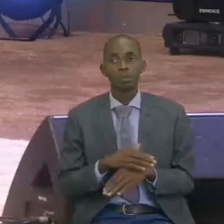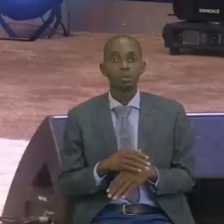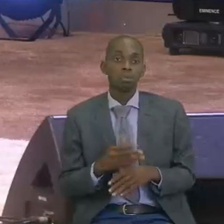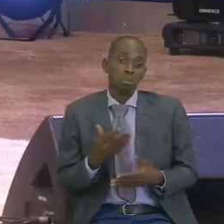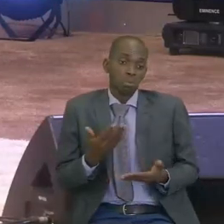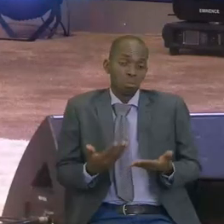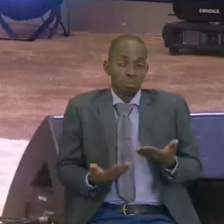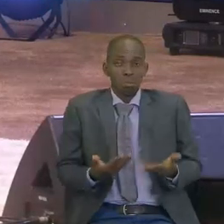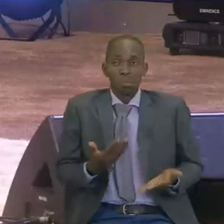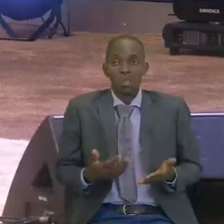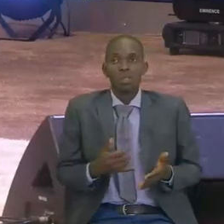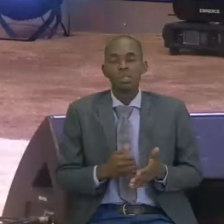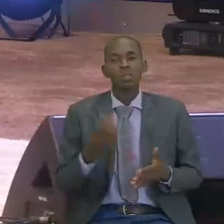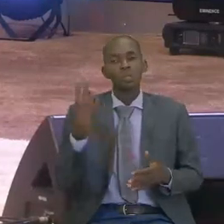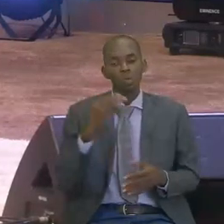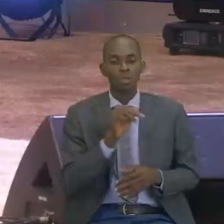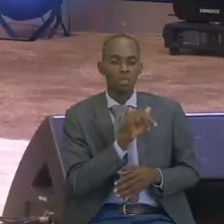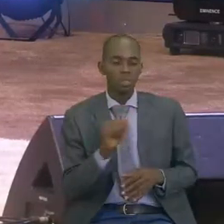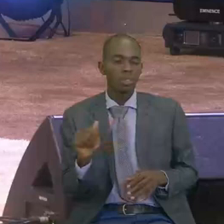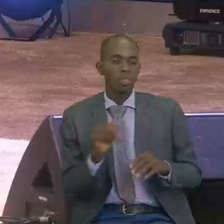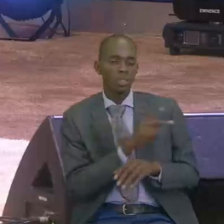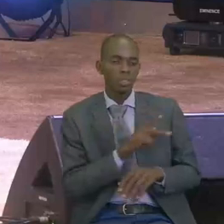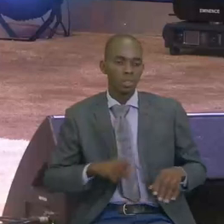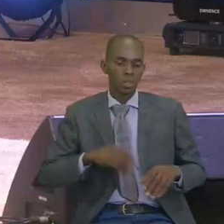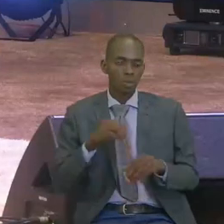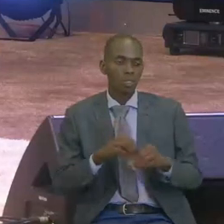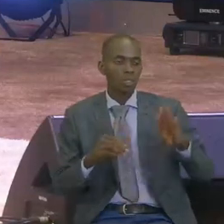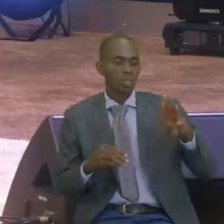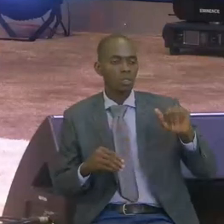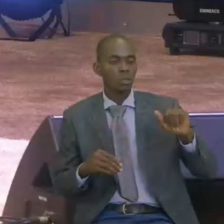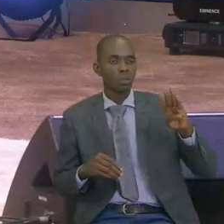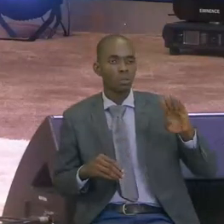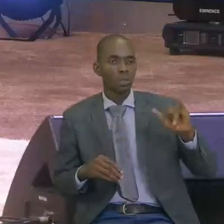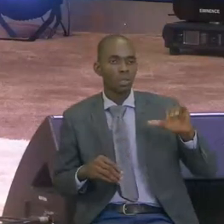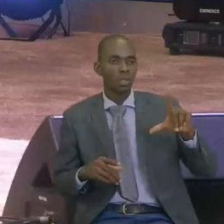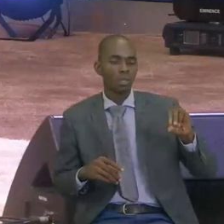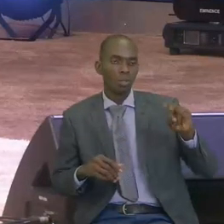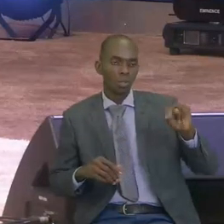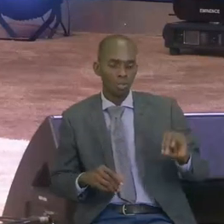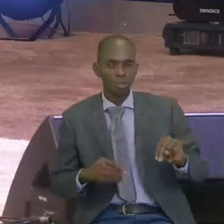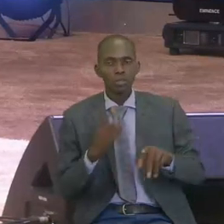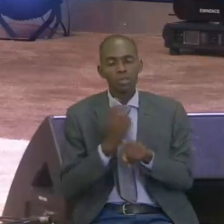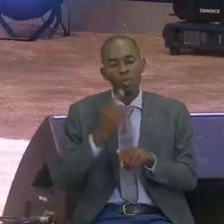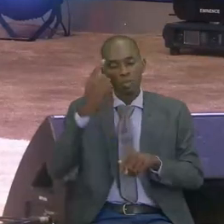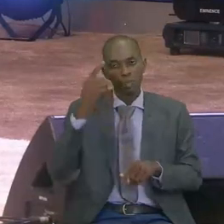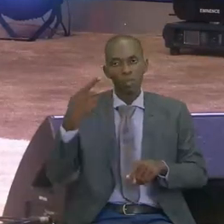Quoi que ce soit le royaume babylonien, quoi que ce soit un royaume païen, c'était